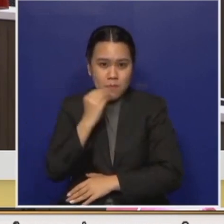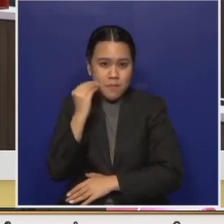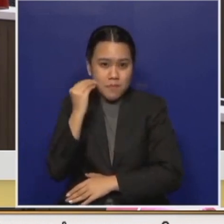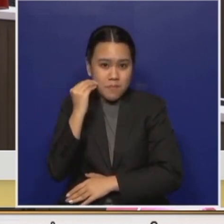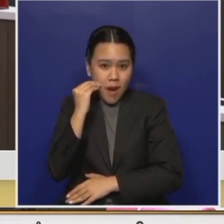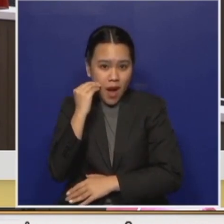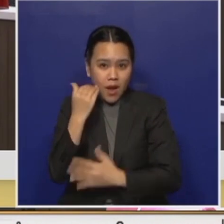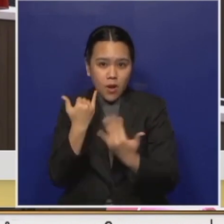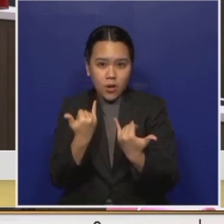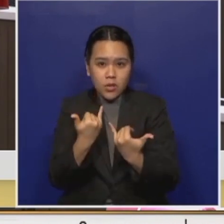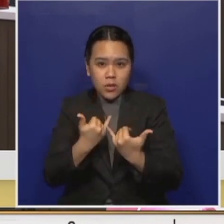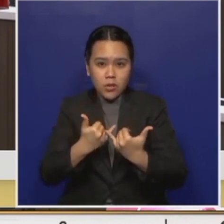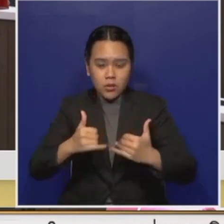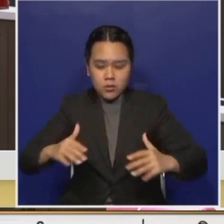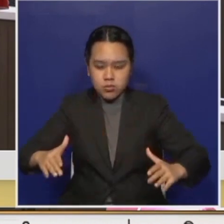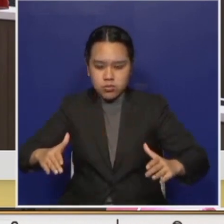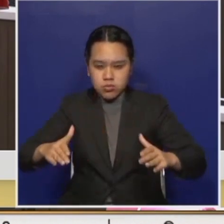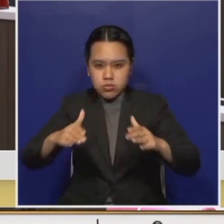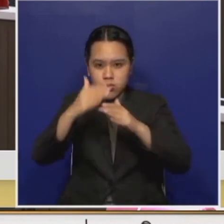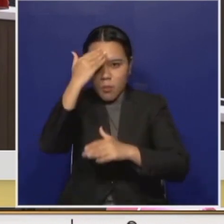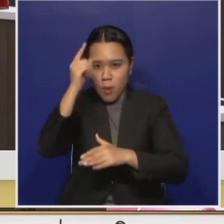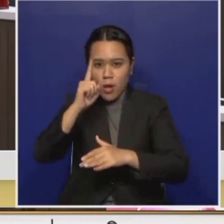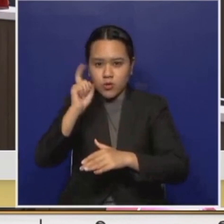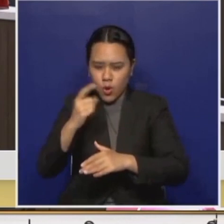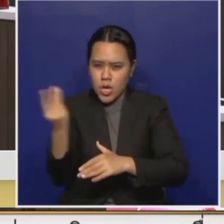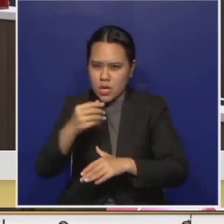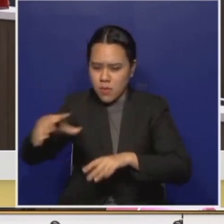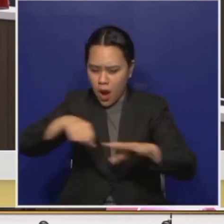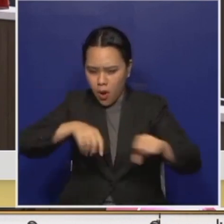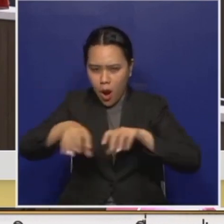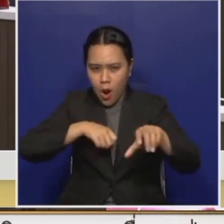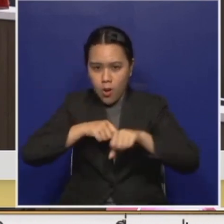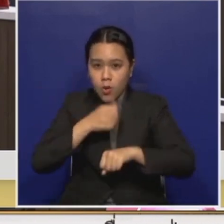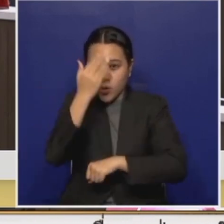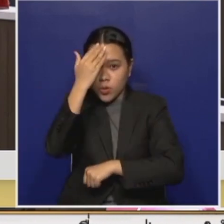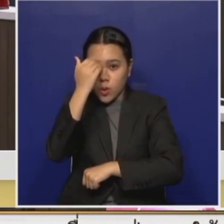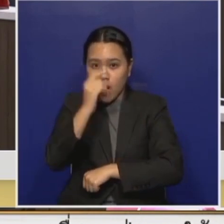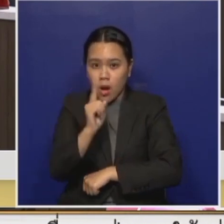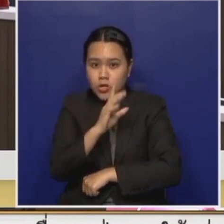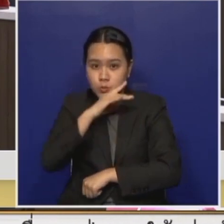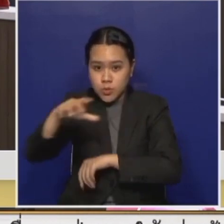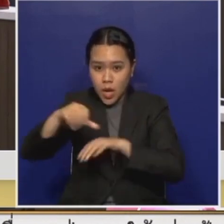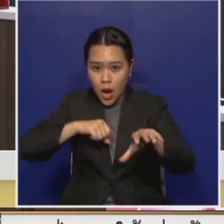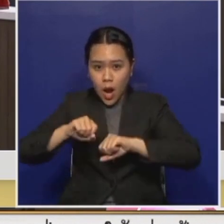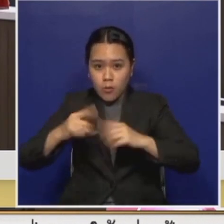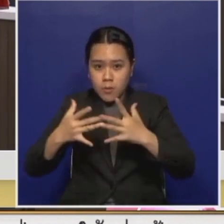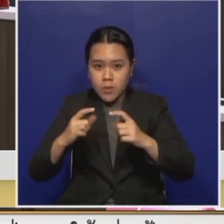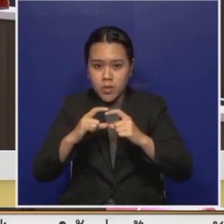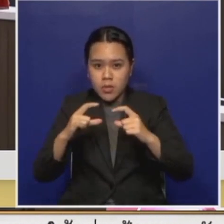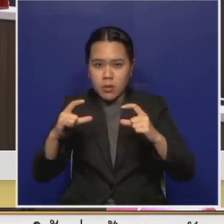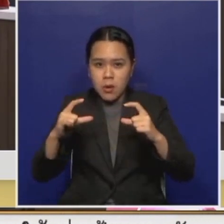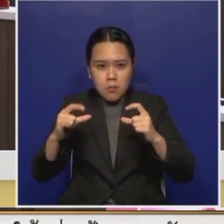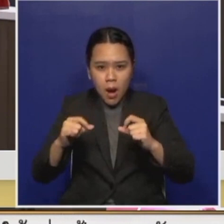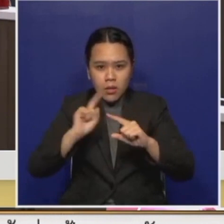องเต็พอต้ไปเอามา ไปรบไปเอามาไม่เอามามนก็จะหมด บตรกจะใช้ไมได้อลิต่